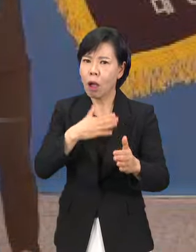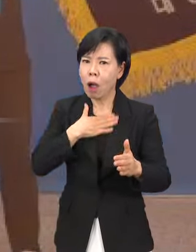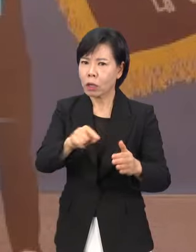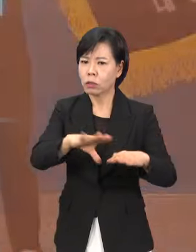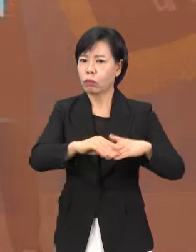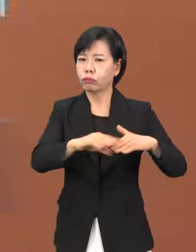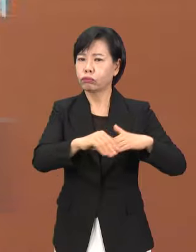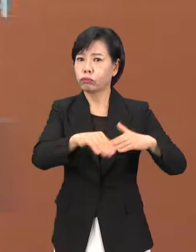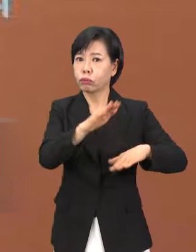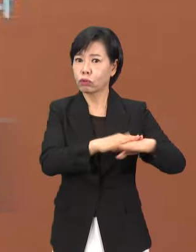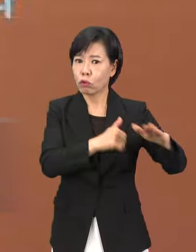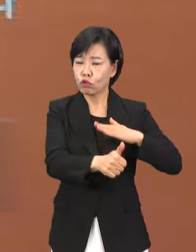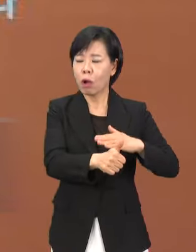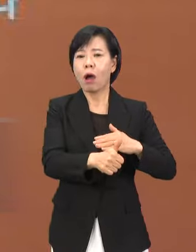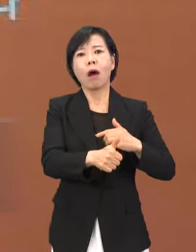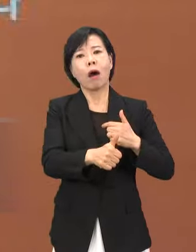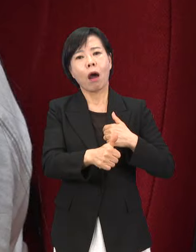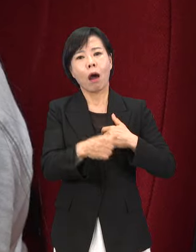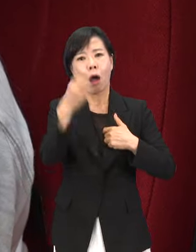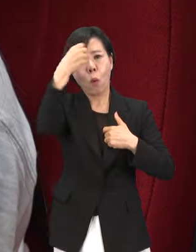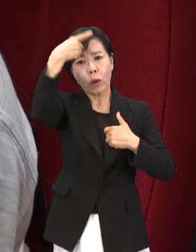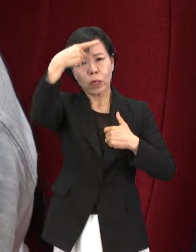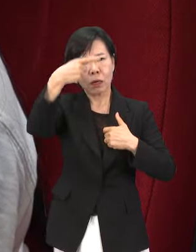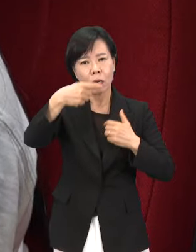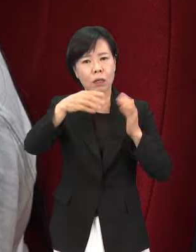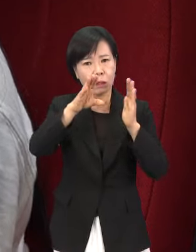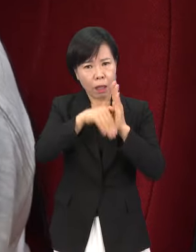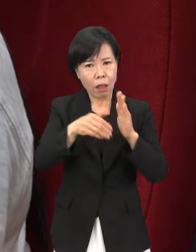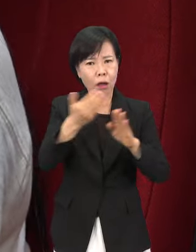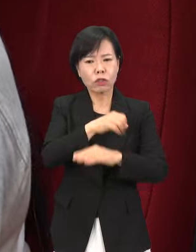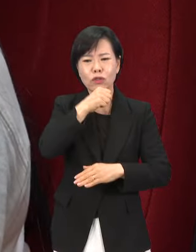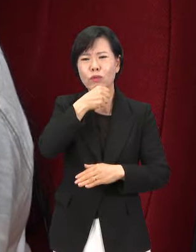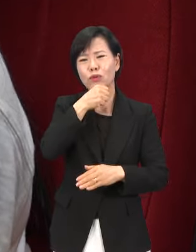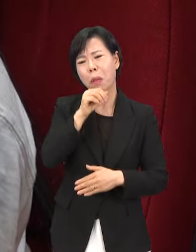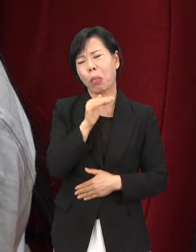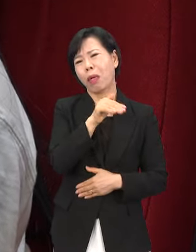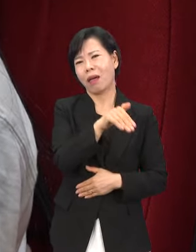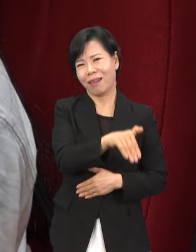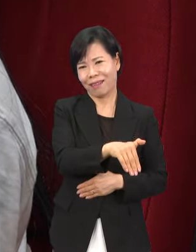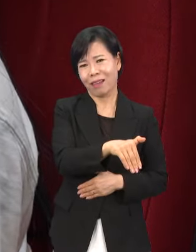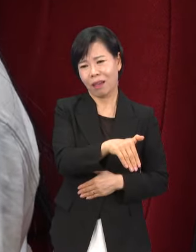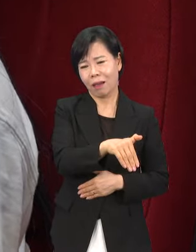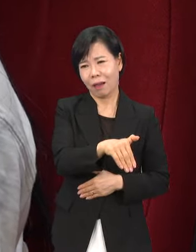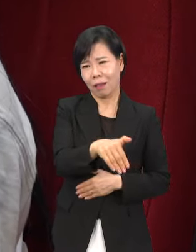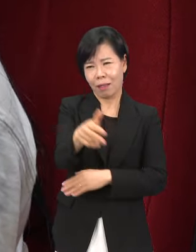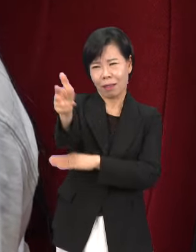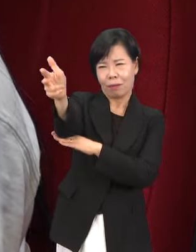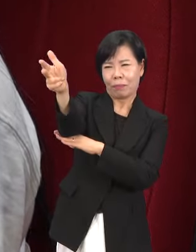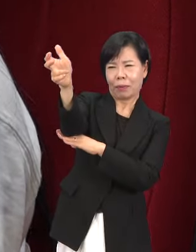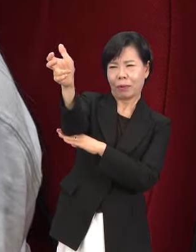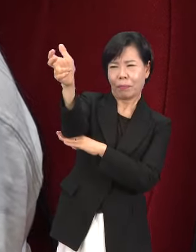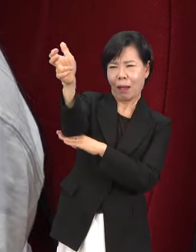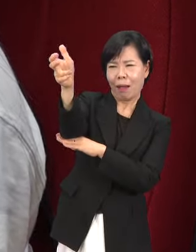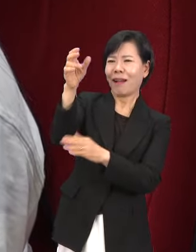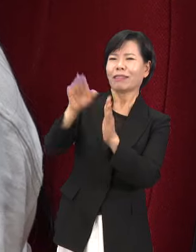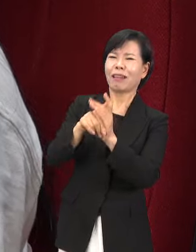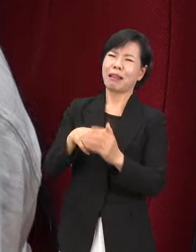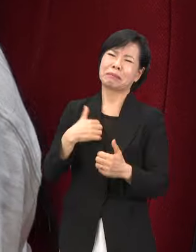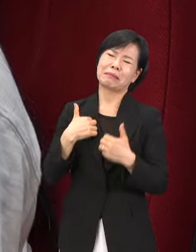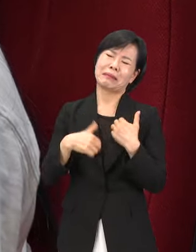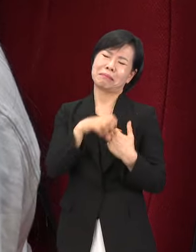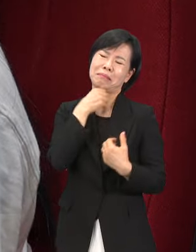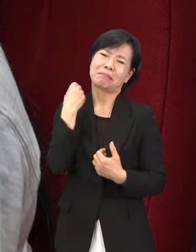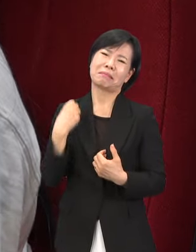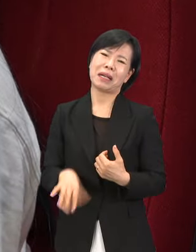스스로 잘 풀어내는 그런 선수구나. 고등학교 1학년 때까지는 성적이 잘 안 나왔어요. 그래서 사격의 재미도